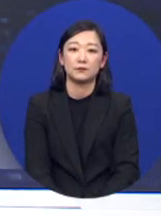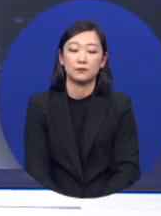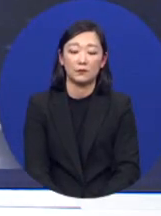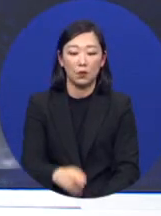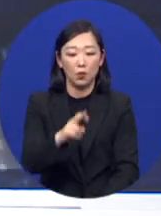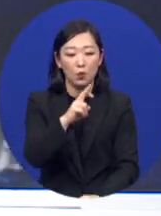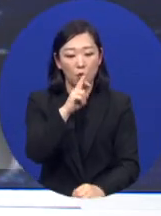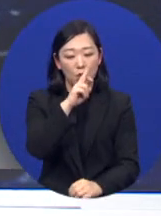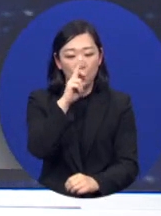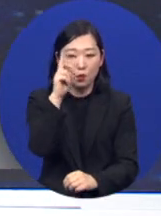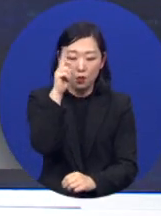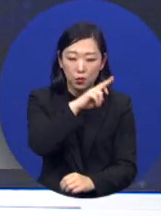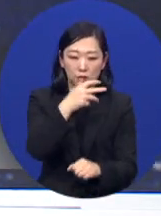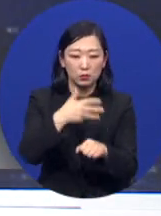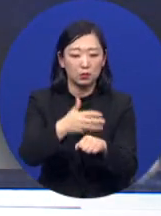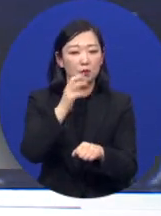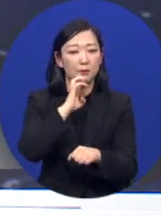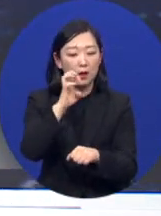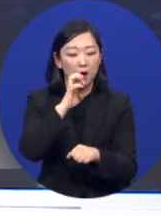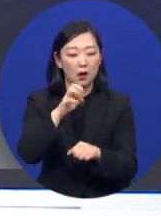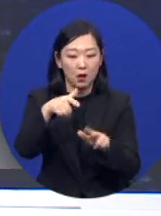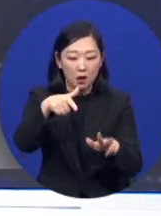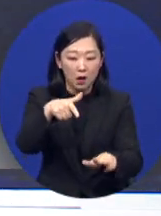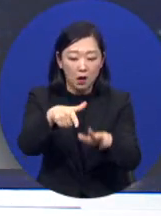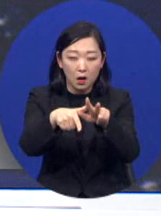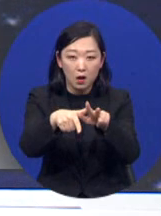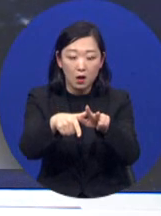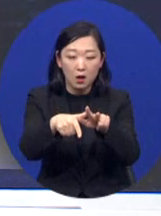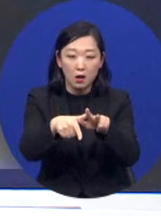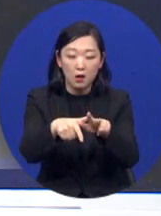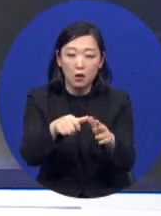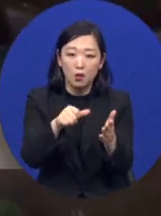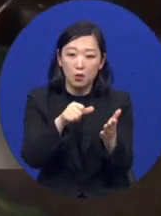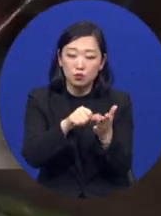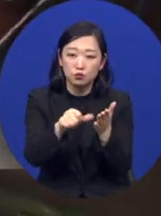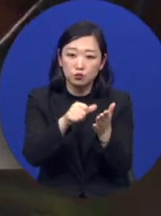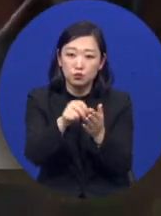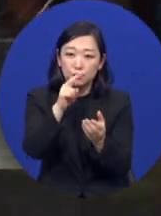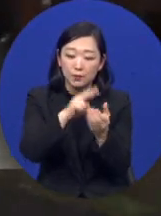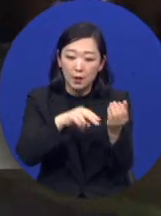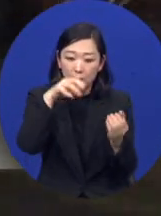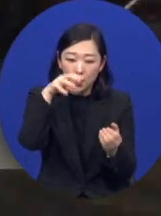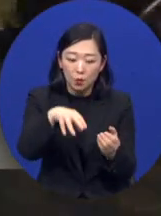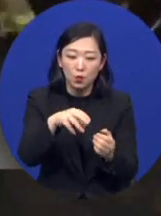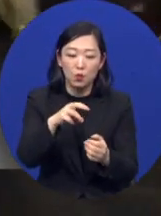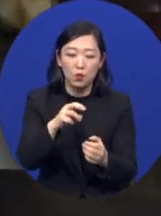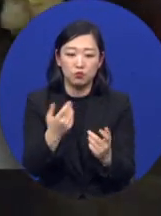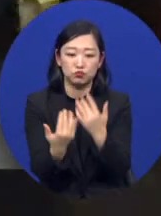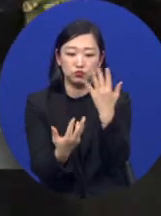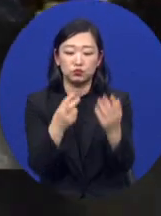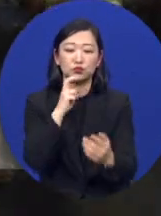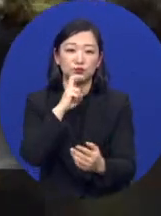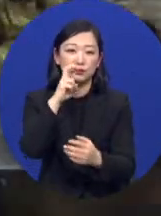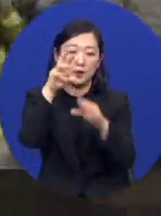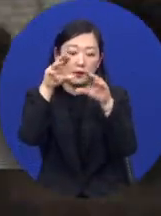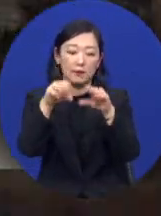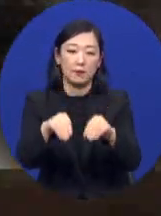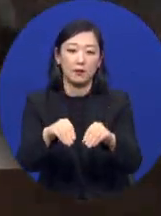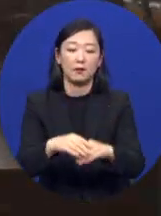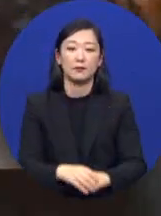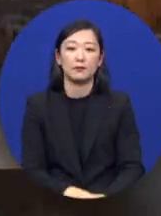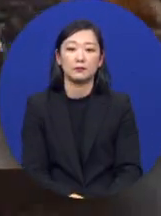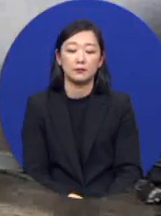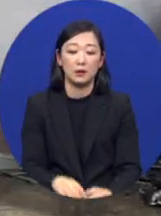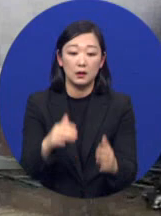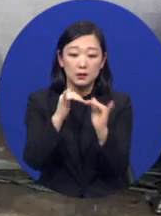오늘 오전 8시 40분쯤 서귀포시 강정동의한 주방용품 소매점에서 부리나 20여 분만에 진화됐습니다 이불로